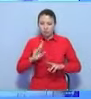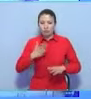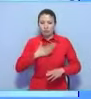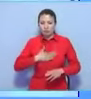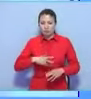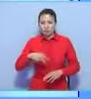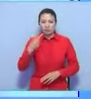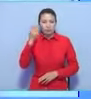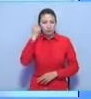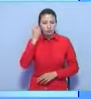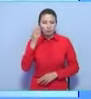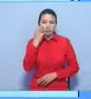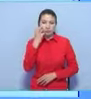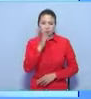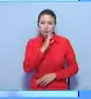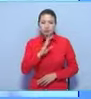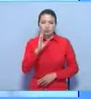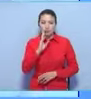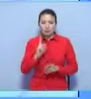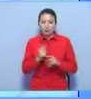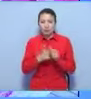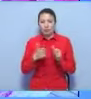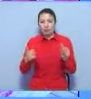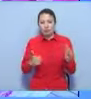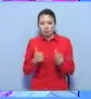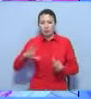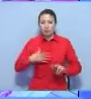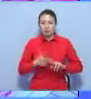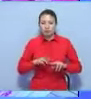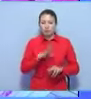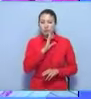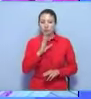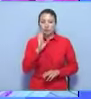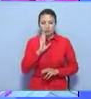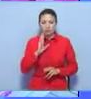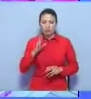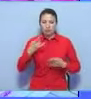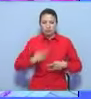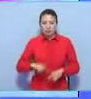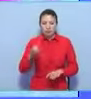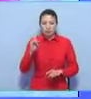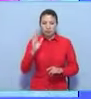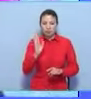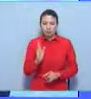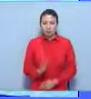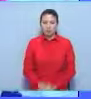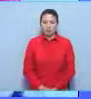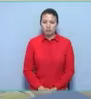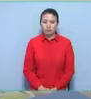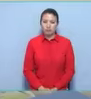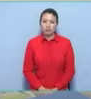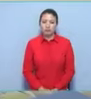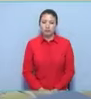қимылдаған 22 жастағы жүкті келіншек көпшіліктен қалып қойған. Жас ананы сол мезетте толға қысқан. Арғарай тілші тарқатып айтсын.